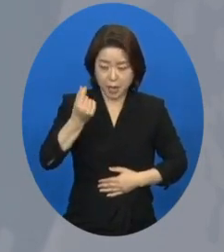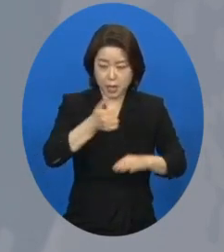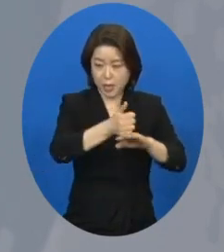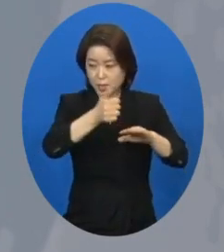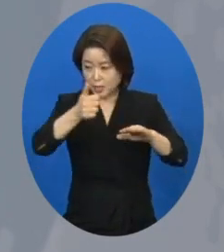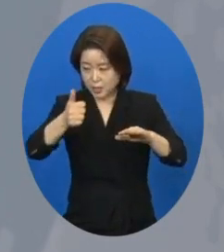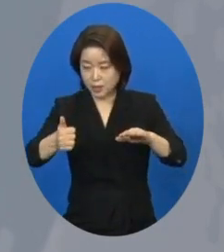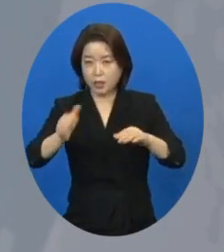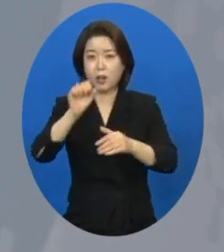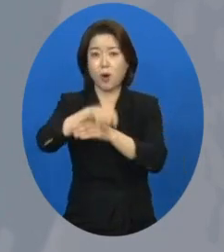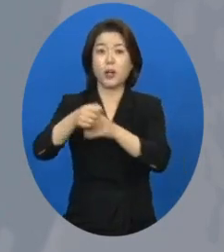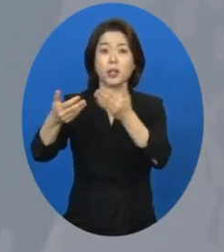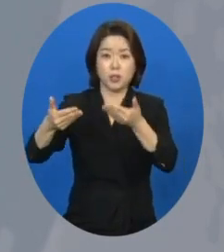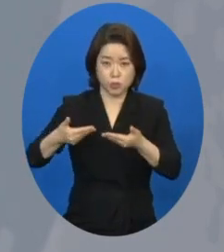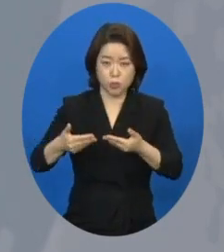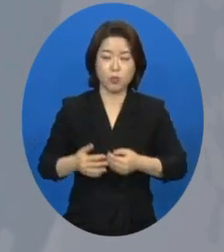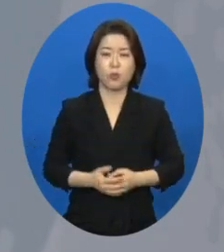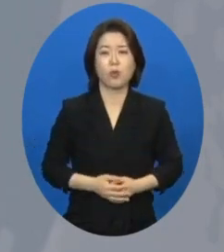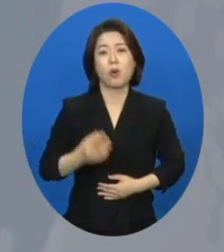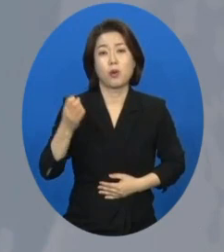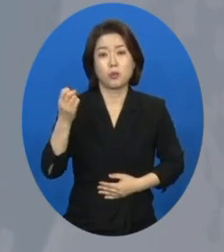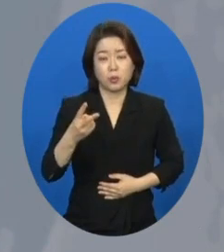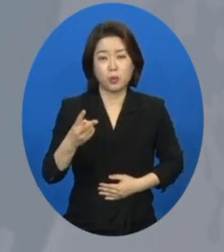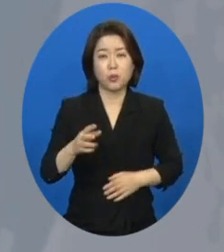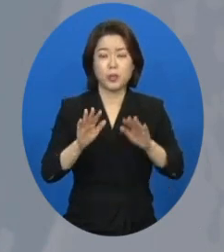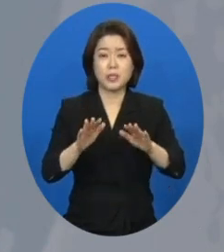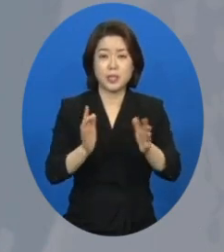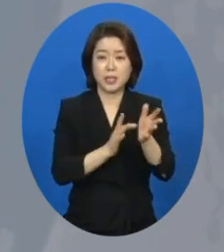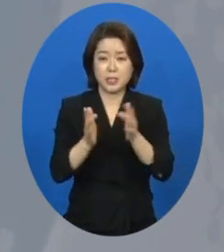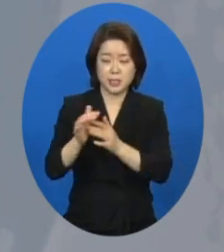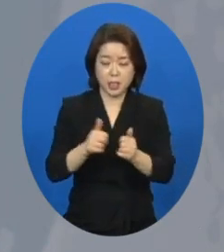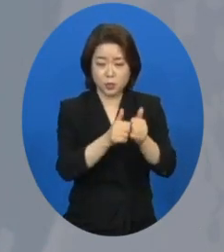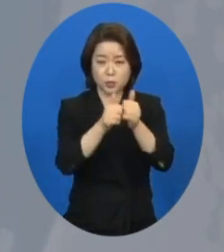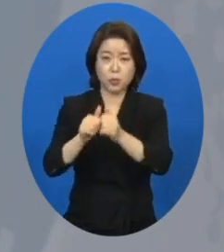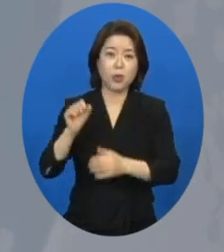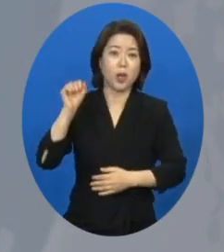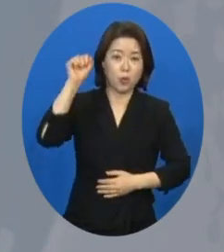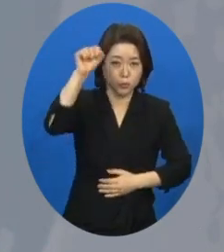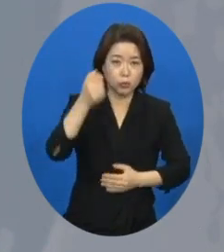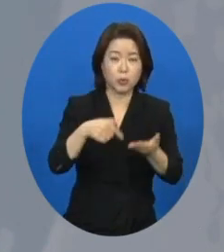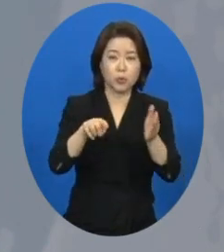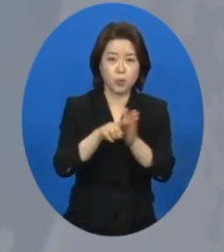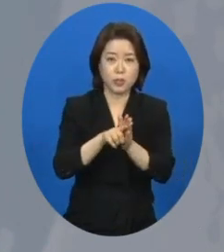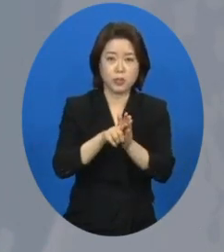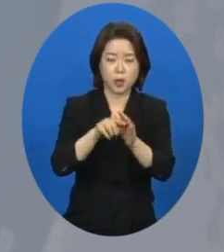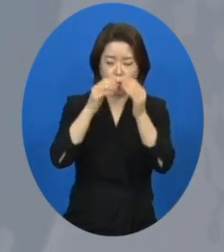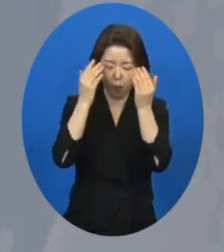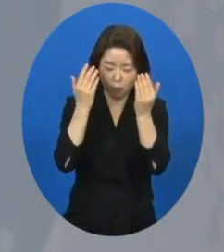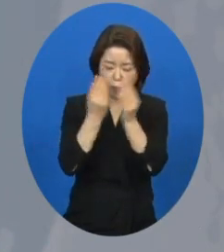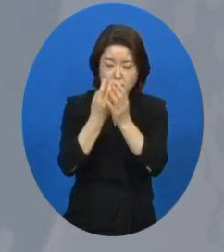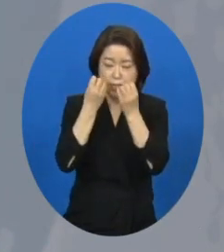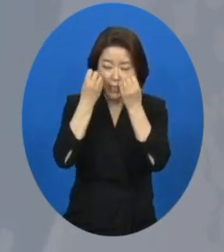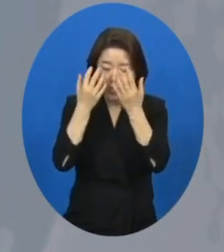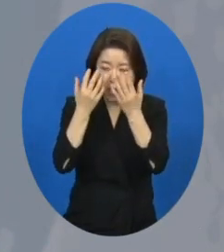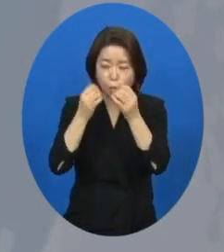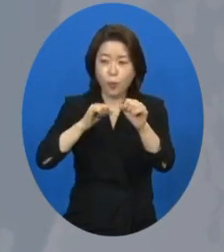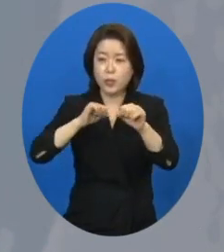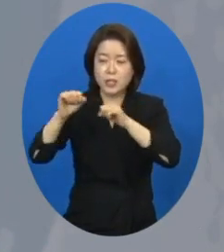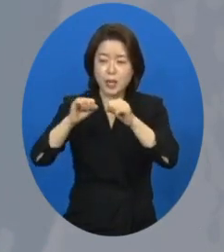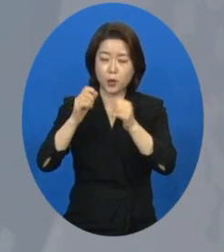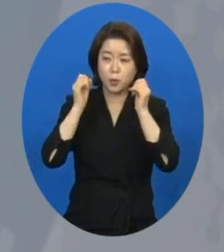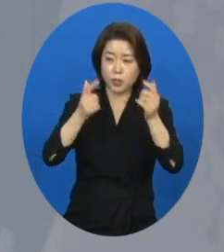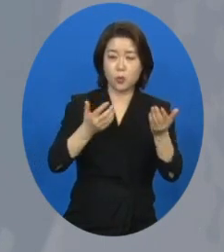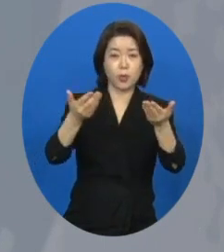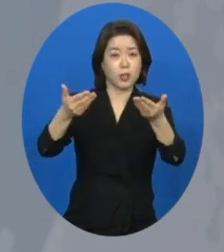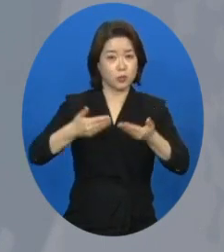주시고 그리고 이제는 예수 동행 운동을 위해 전적으로 새로운 사역을 하도록 기회를